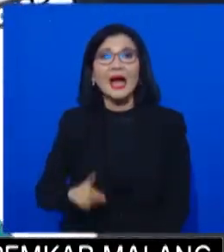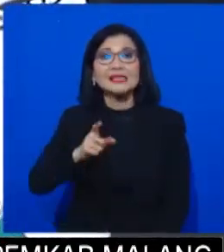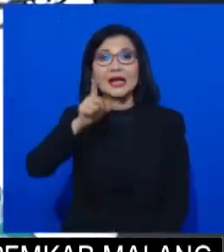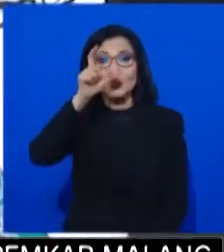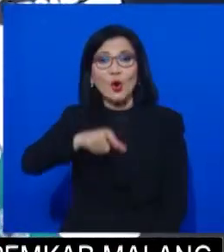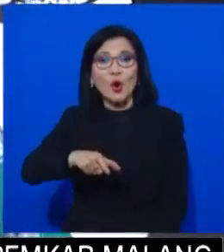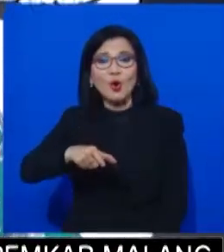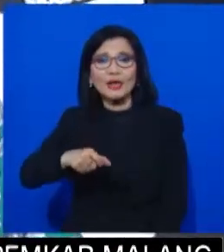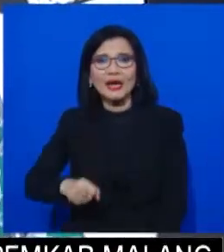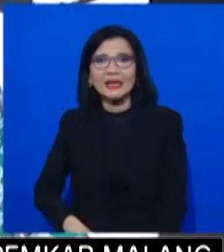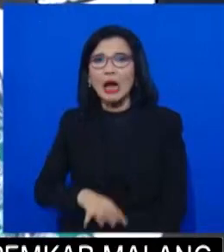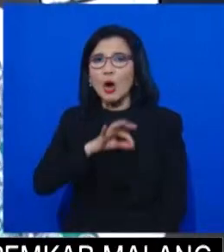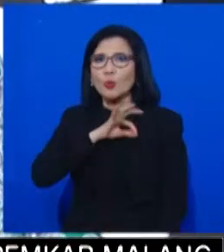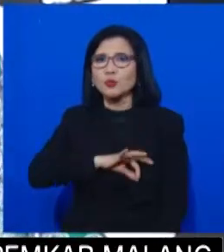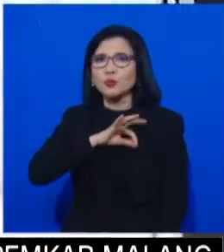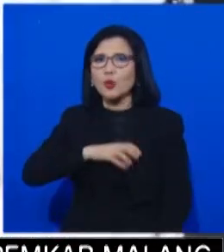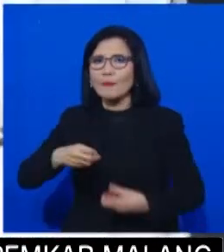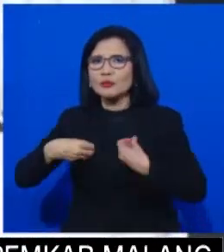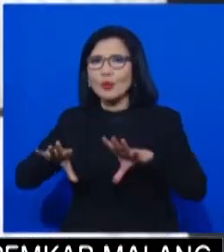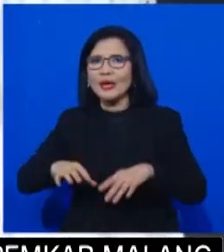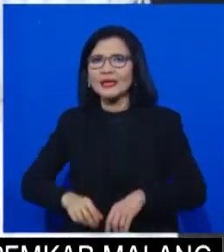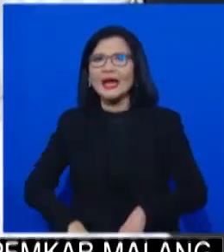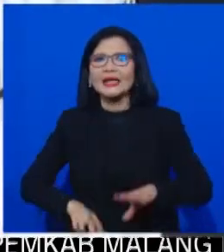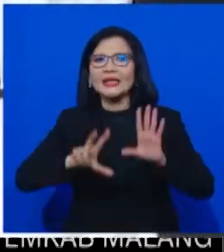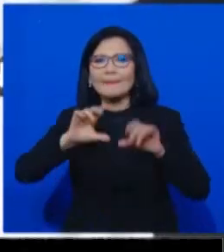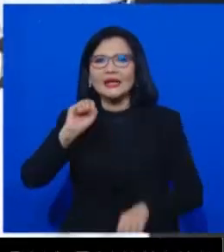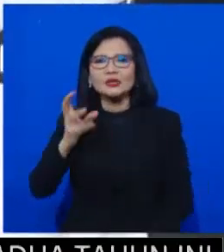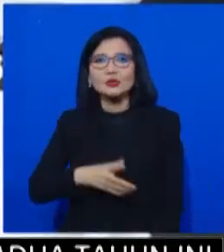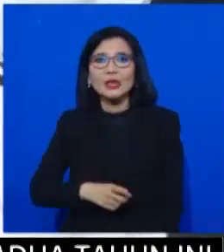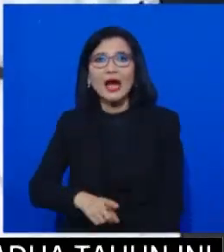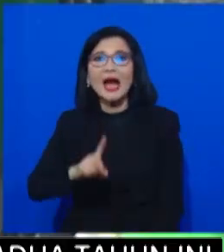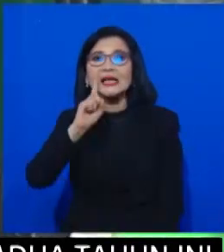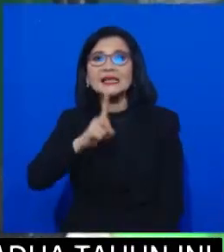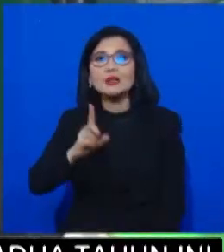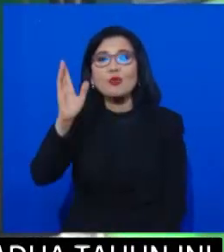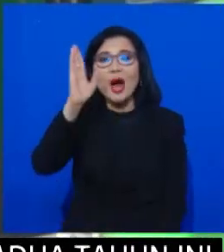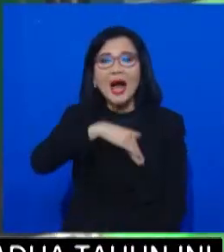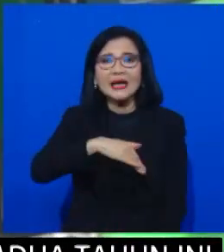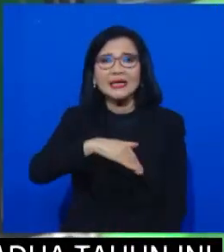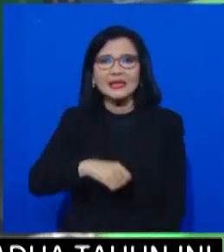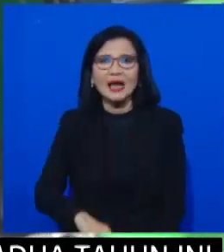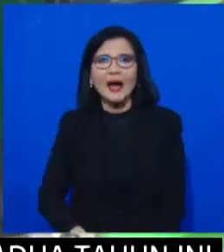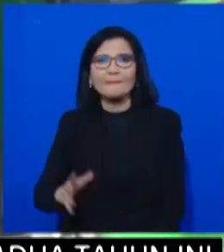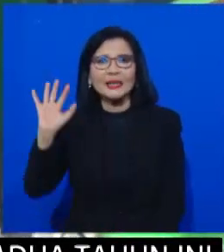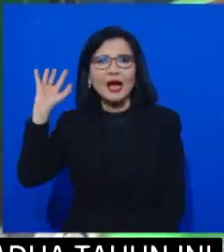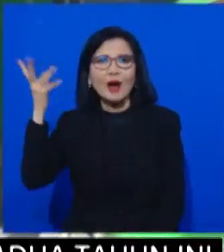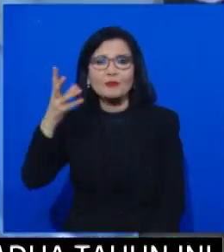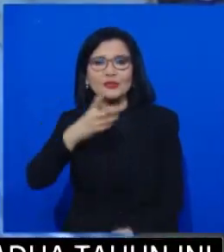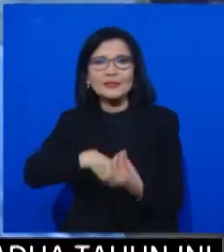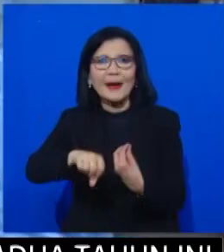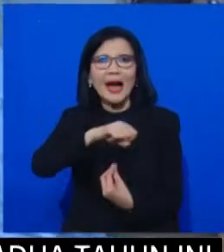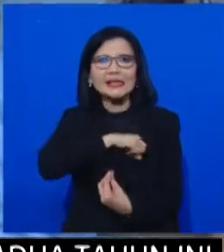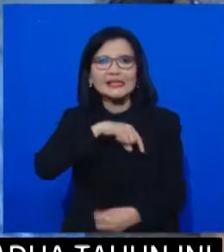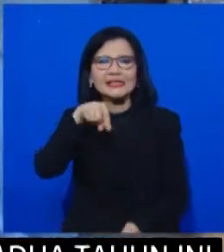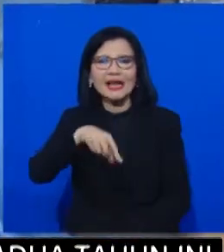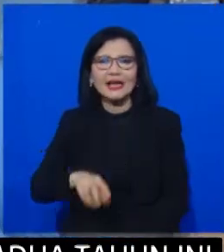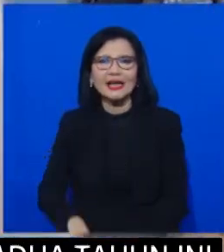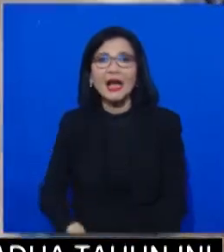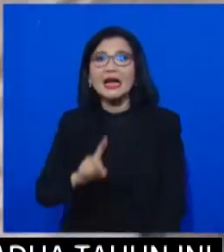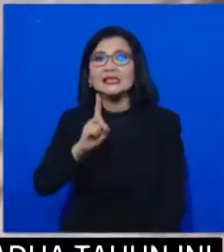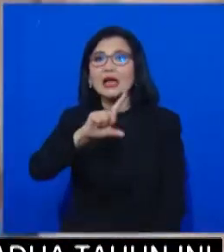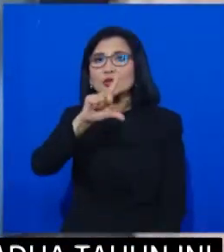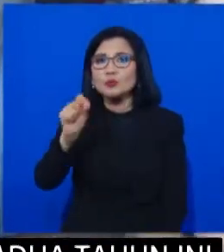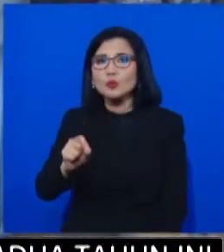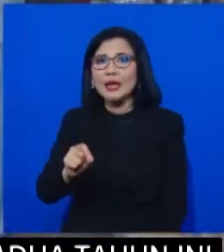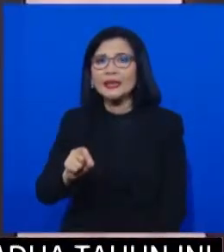pedagang mengaku omset penjualannya bisa mencapai 8 juta rupiah setiap harinya di saat musim haji seperti sekarang ini. Bahkan satu bulan hingga